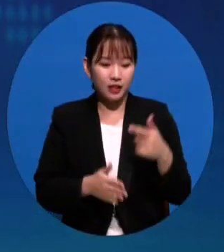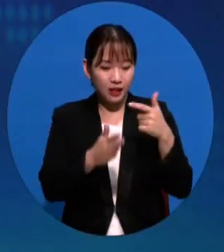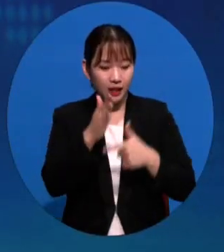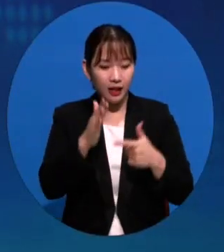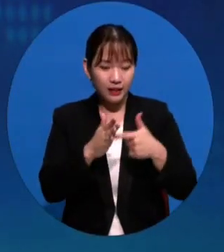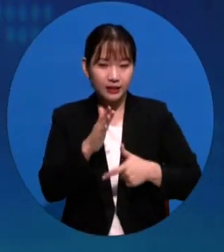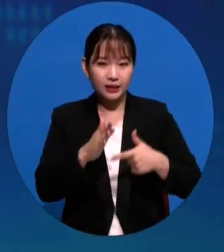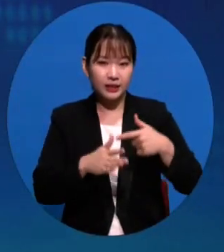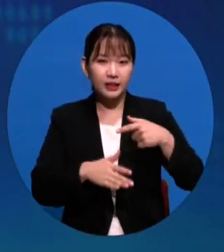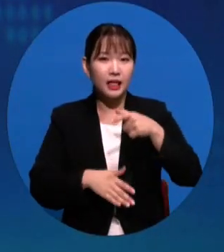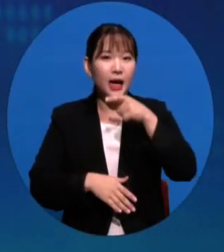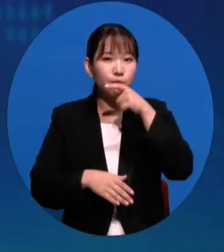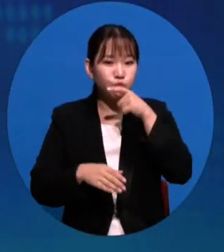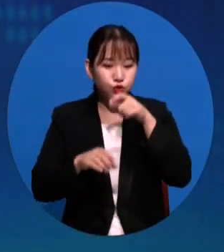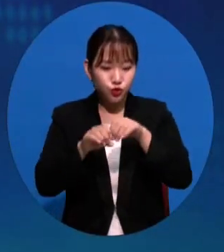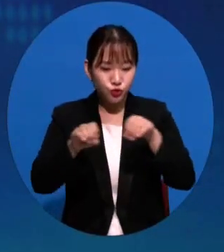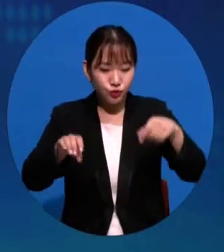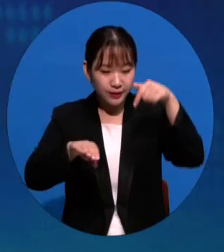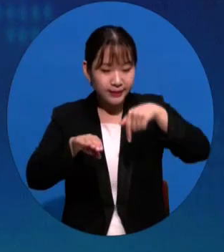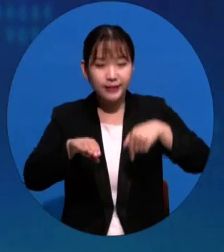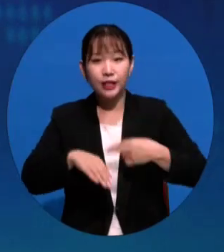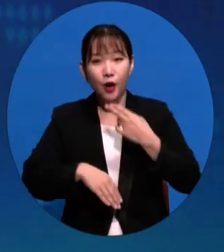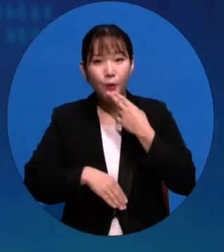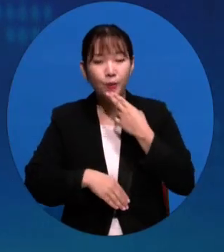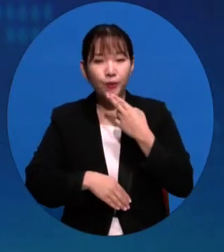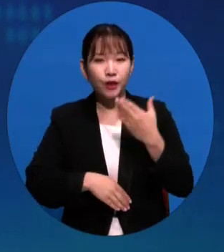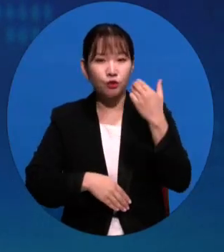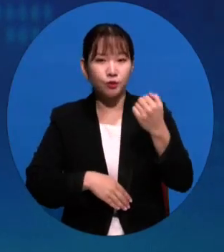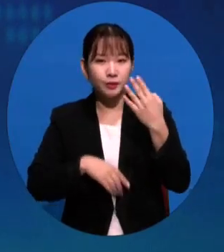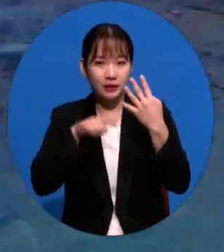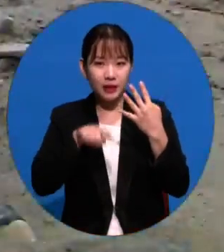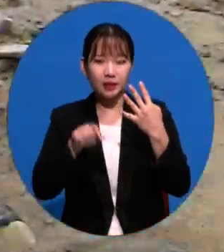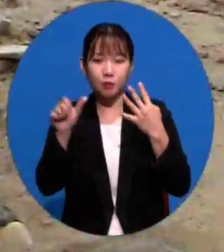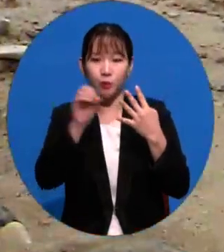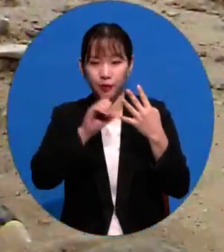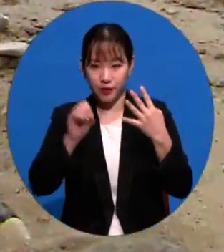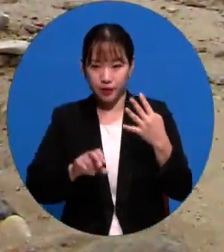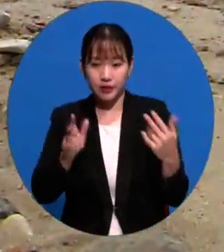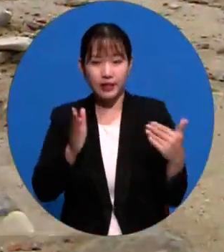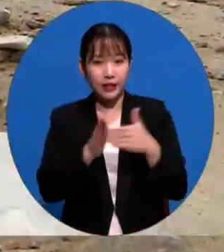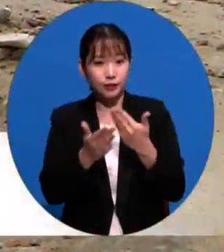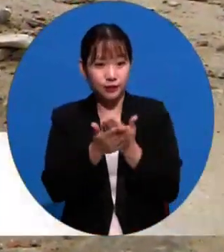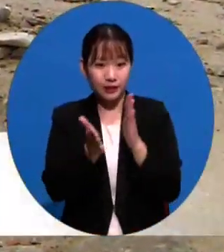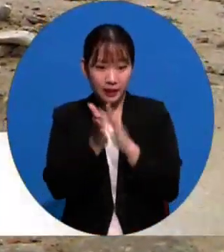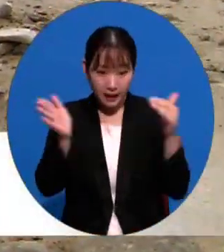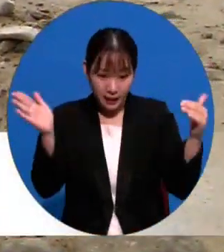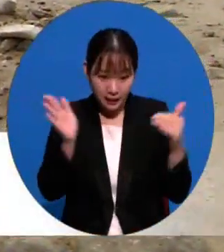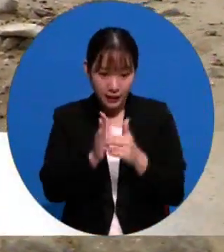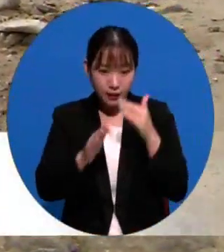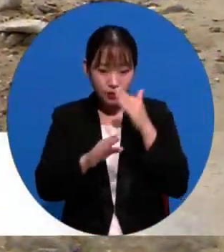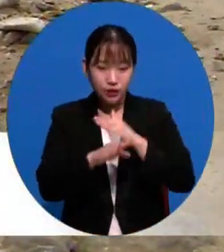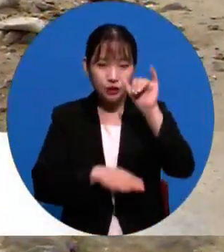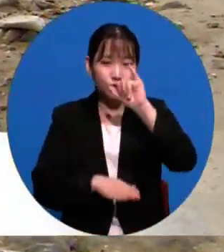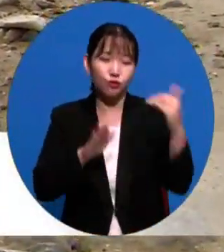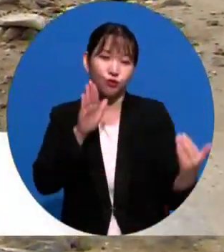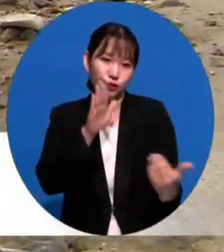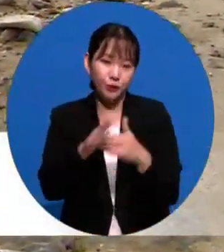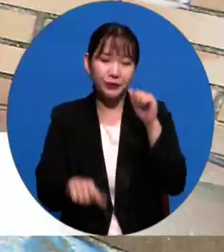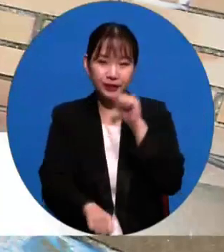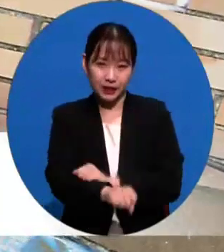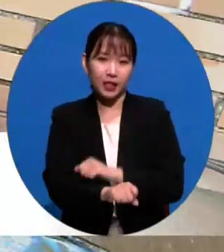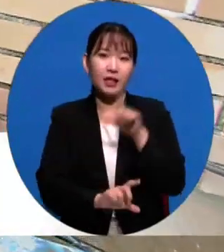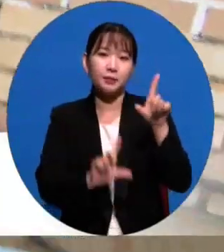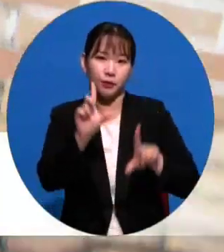강진군 상수도 유수율이 94.5%로 현재까지 완료된 현대화 사업 중 전국 최고 성적을